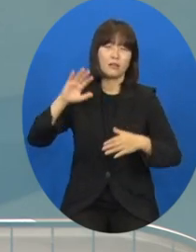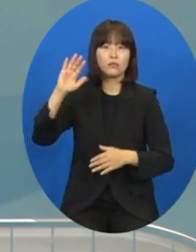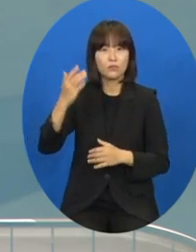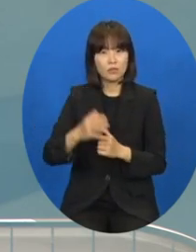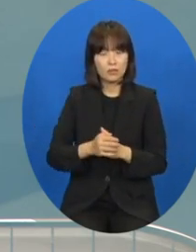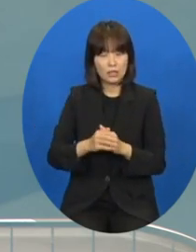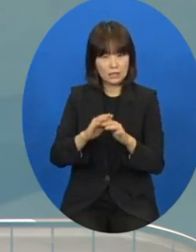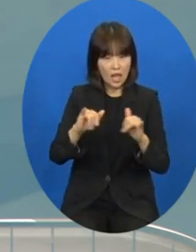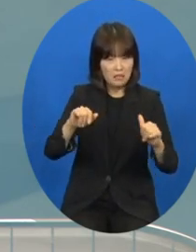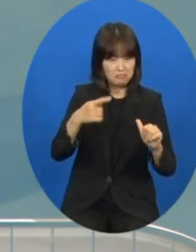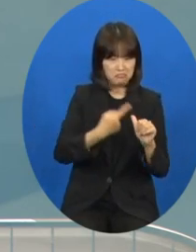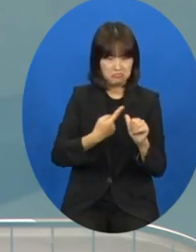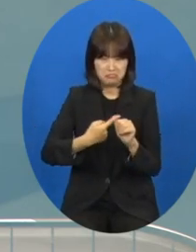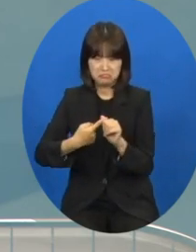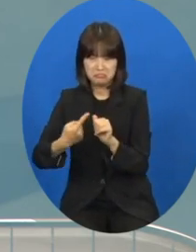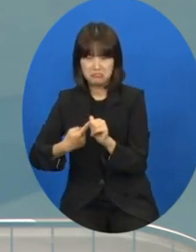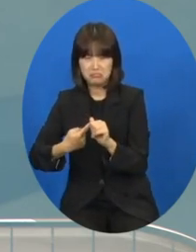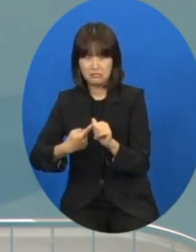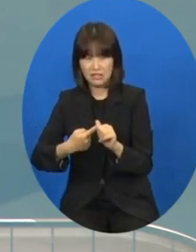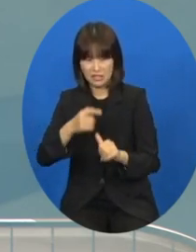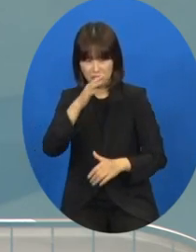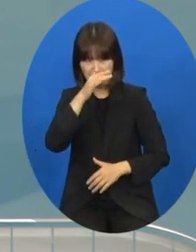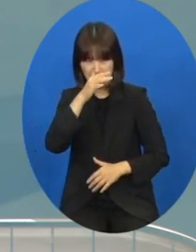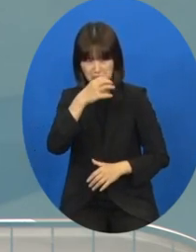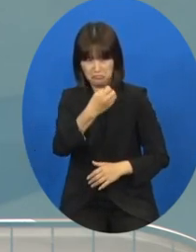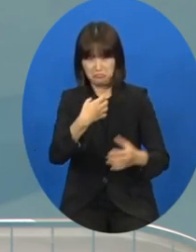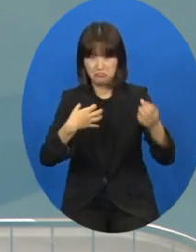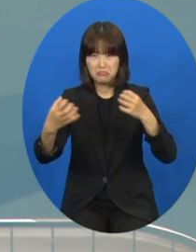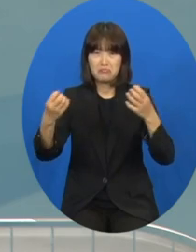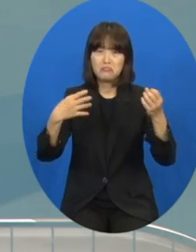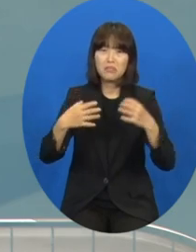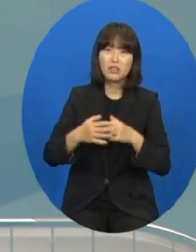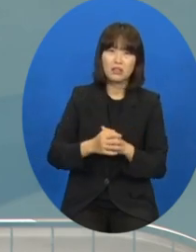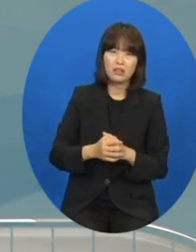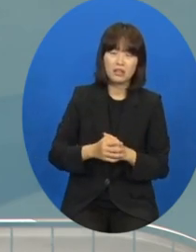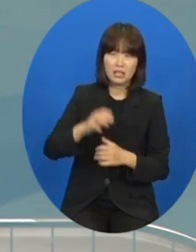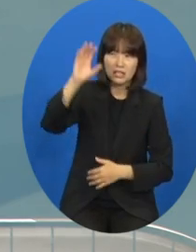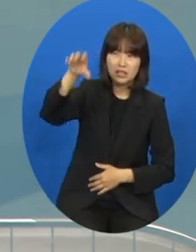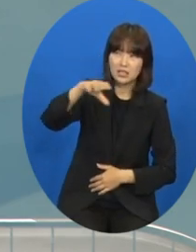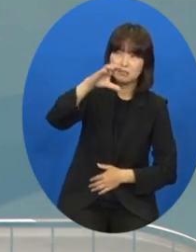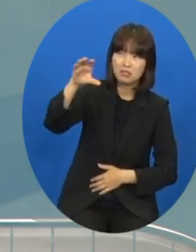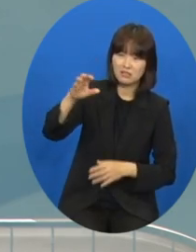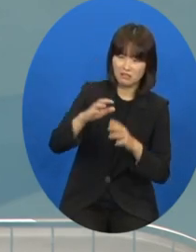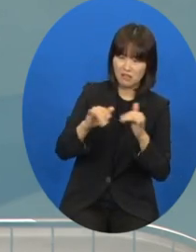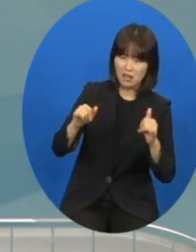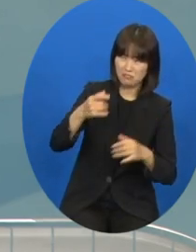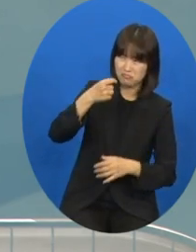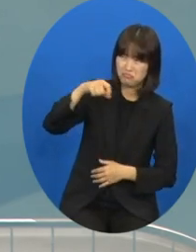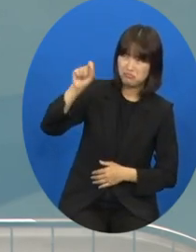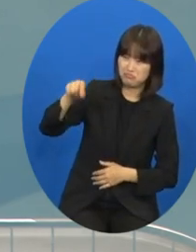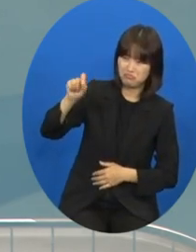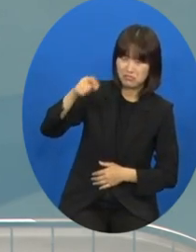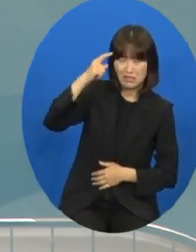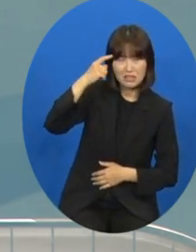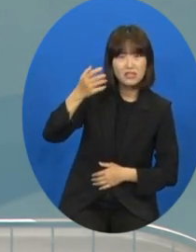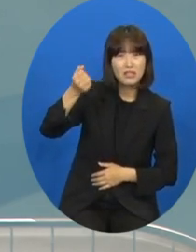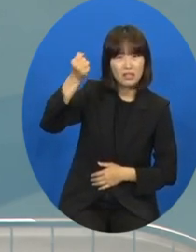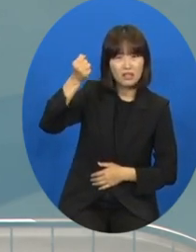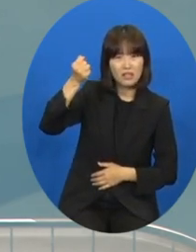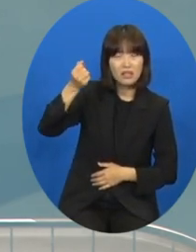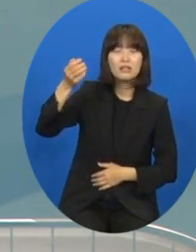사람들은 조롱해요. 바보라고 이야기를 해요. 십자가는 사람들이 멸시하는 거예요. 그렇지만